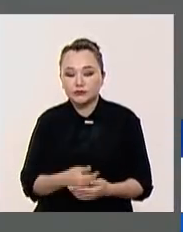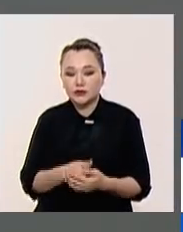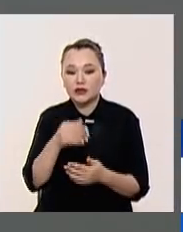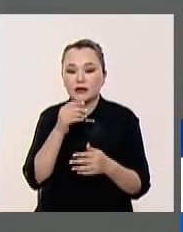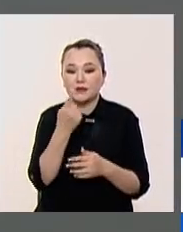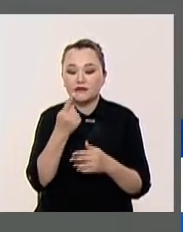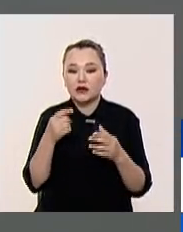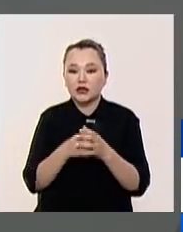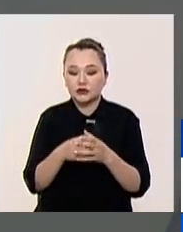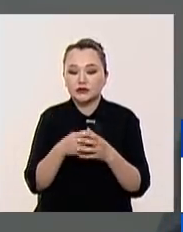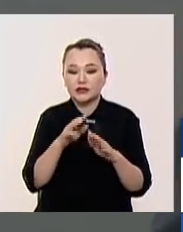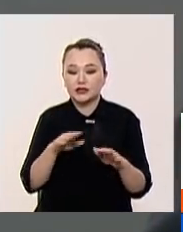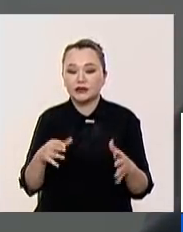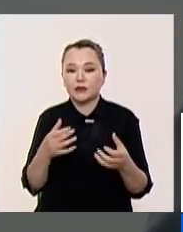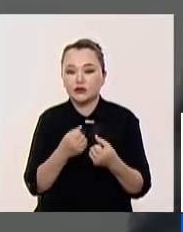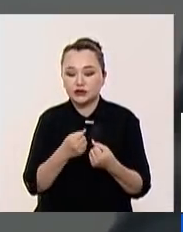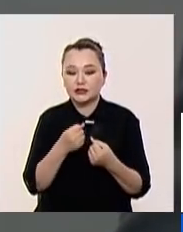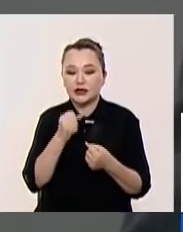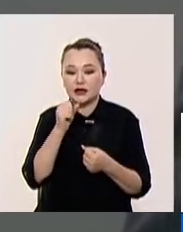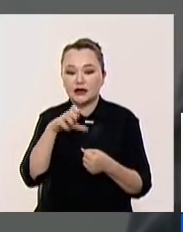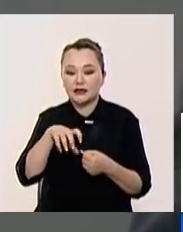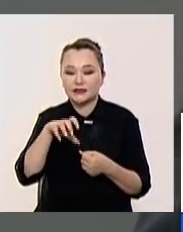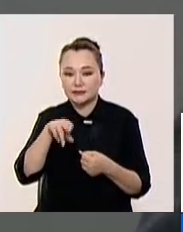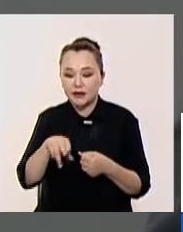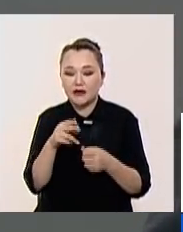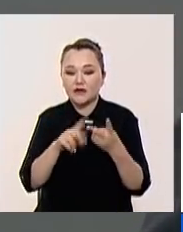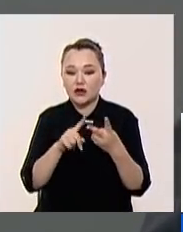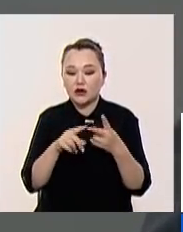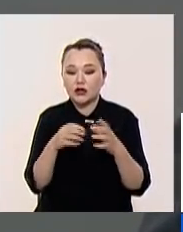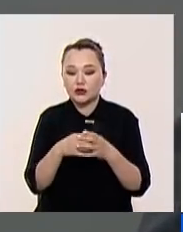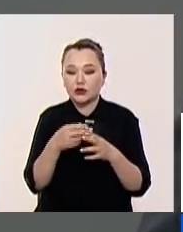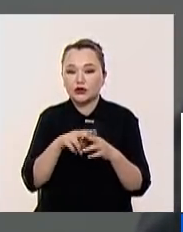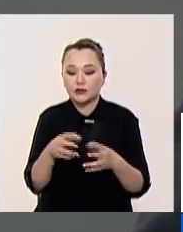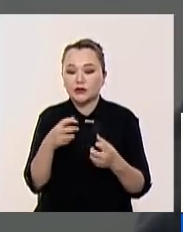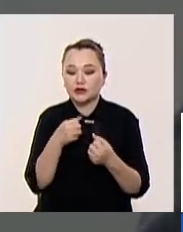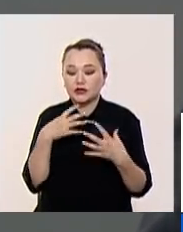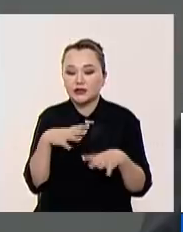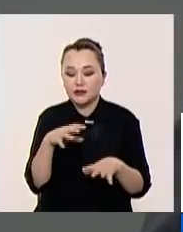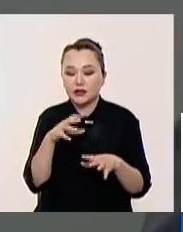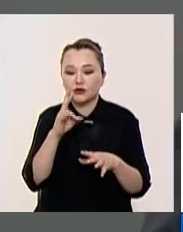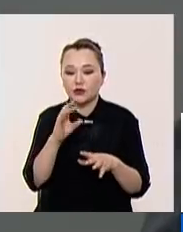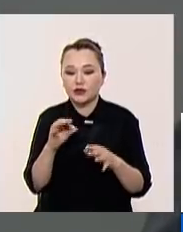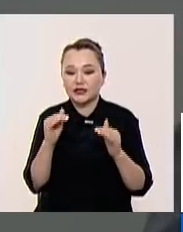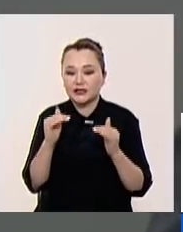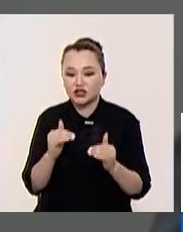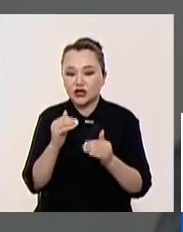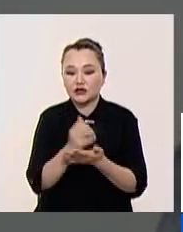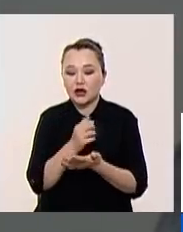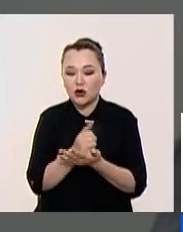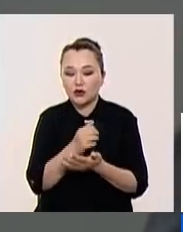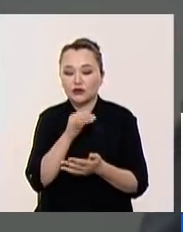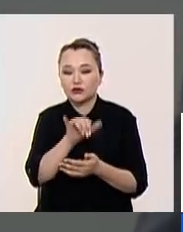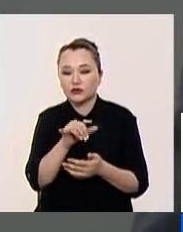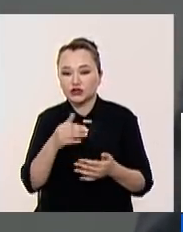это дети, получающиеся АСП. Вторая категория – это дети, не получающие АСП, но ниже, да хоть ниже